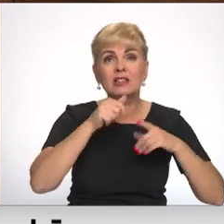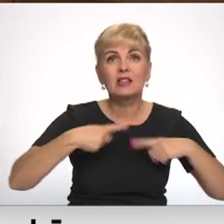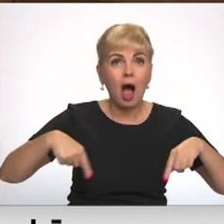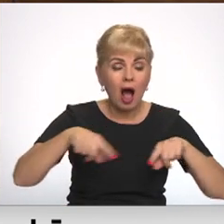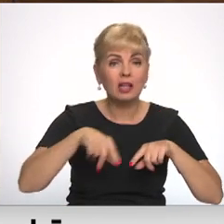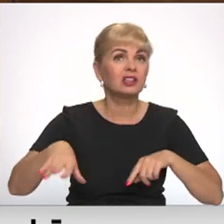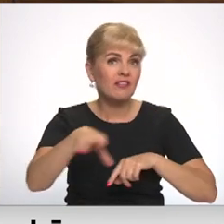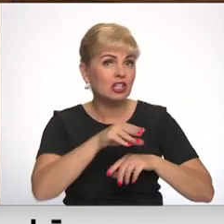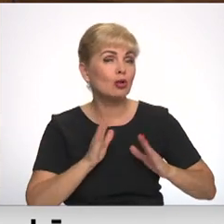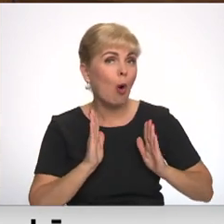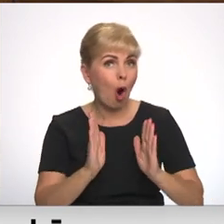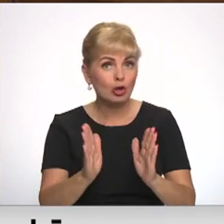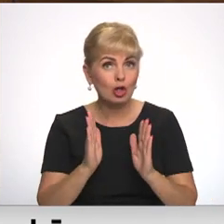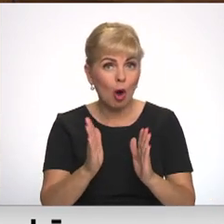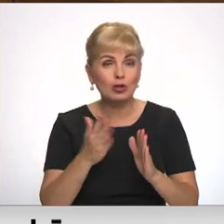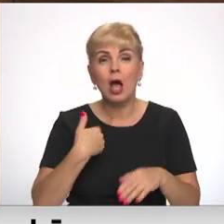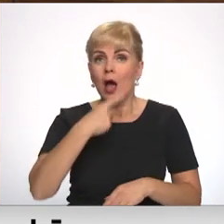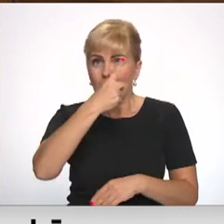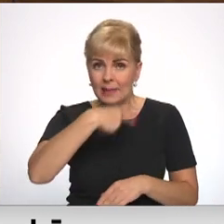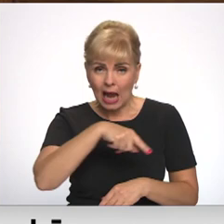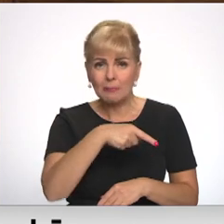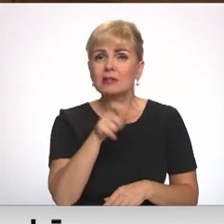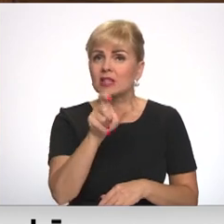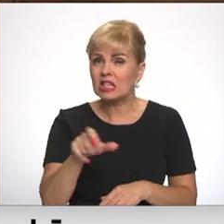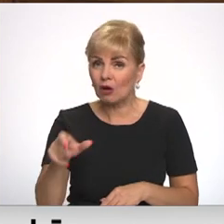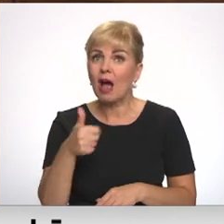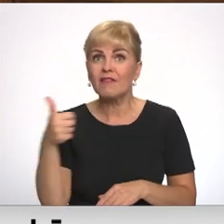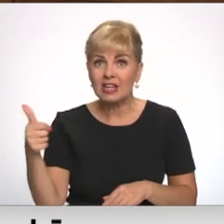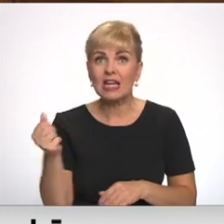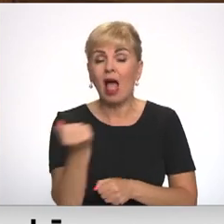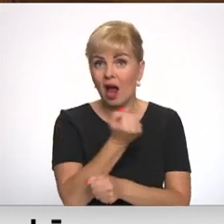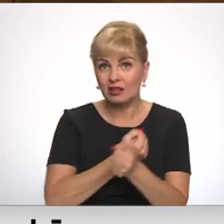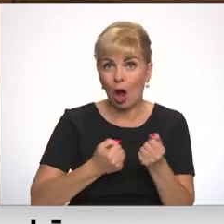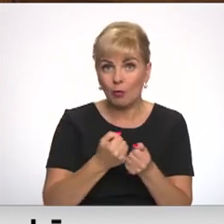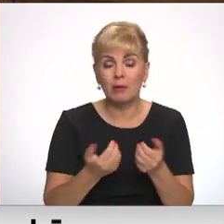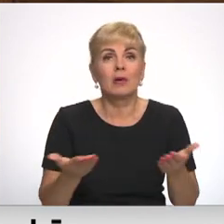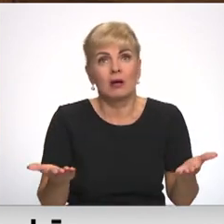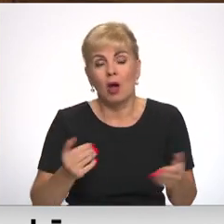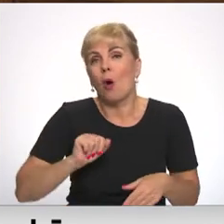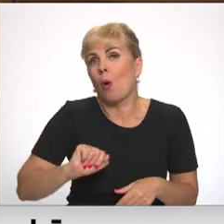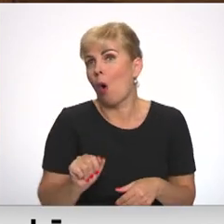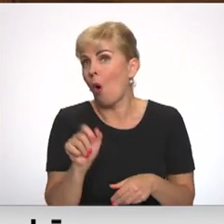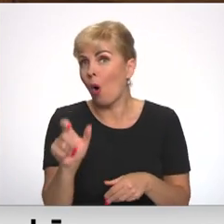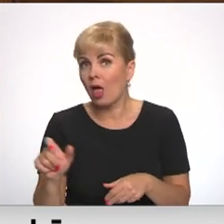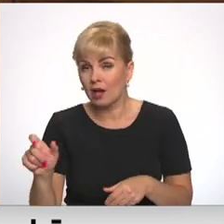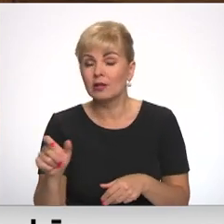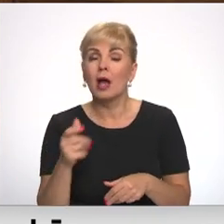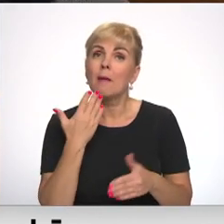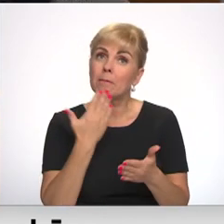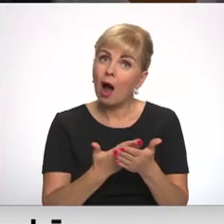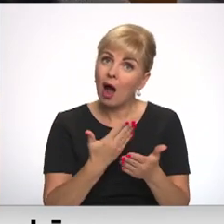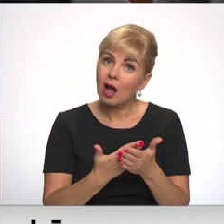visus koridoros. Un mēs pieprasam no cilvēkiem, lai viņi taupa. Nu tad, kolēģi, varbūt rādīsim